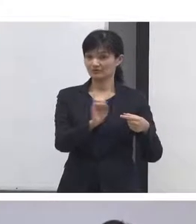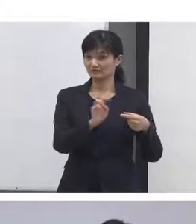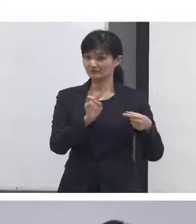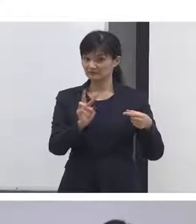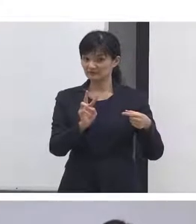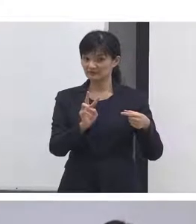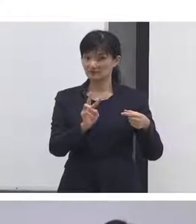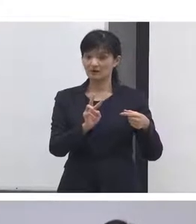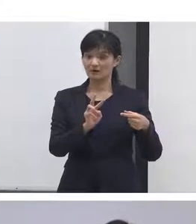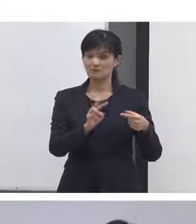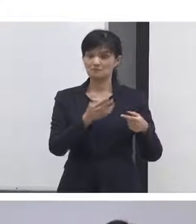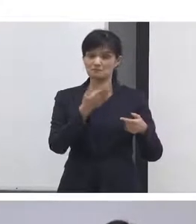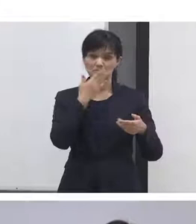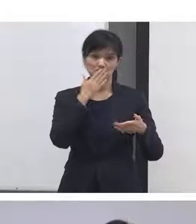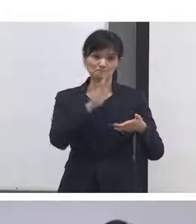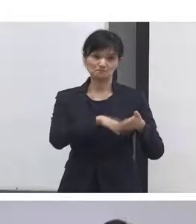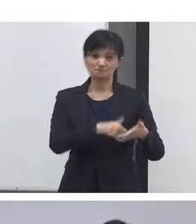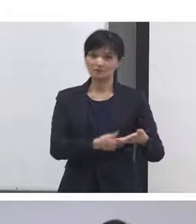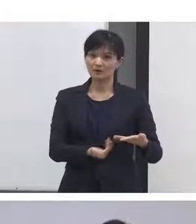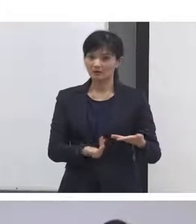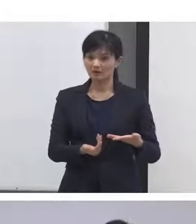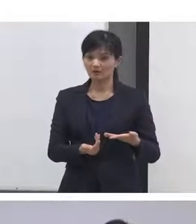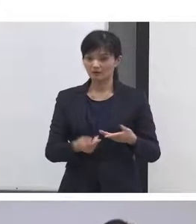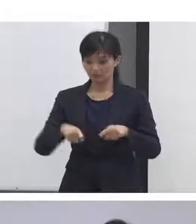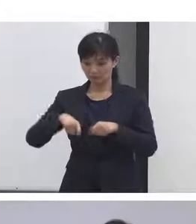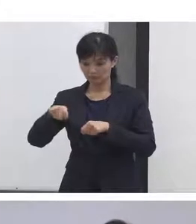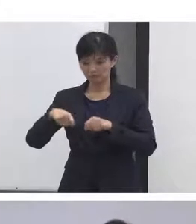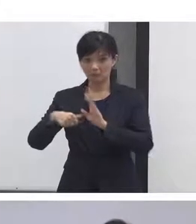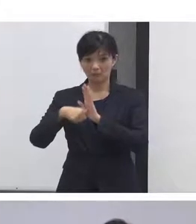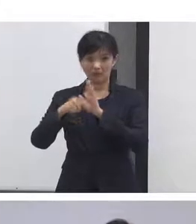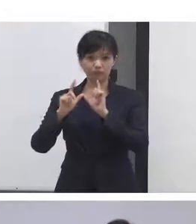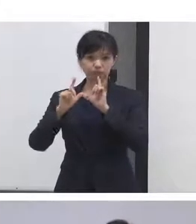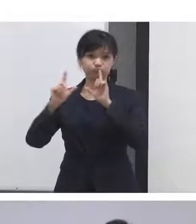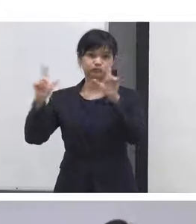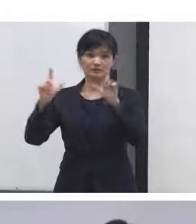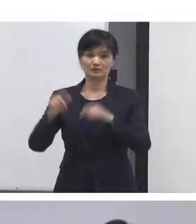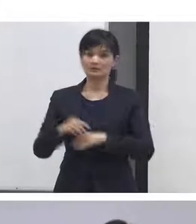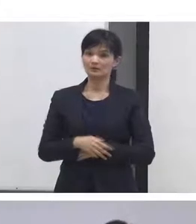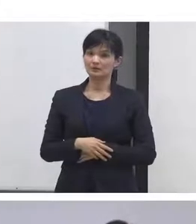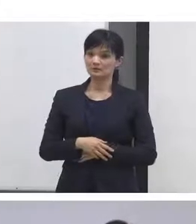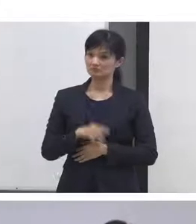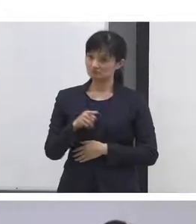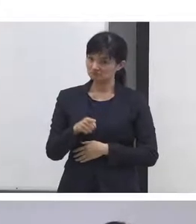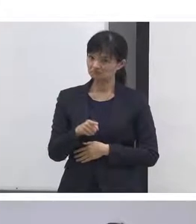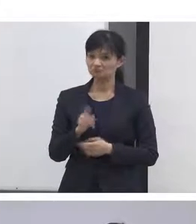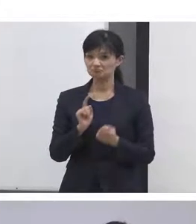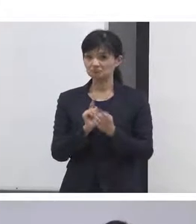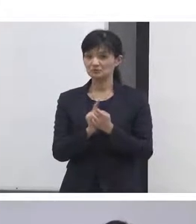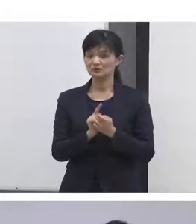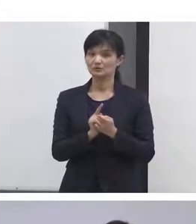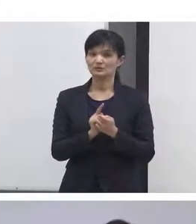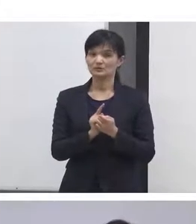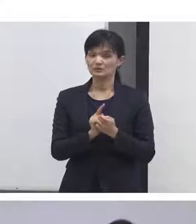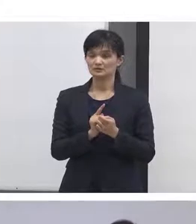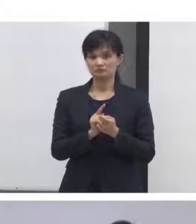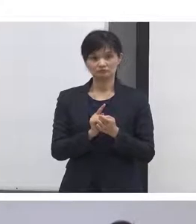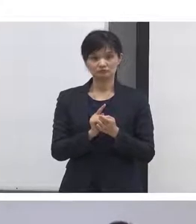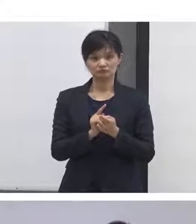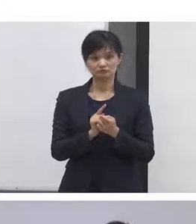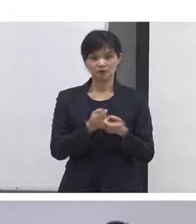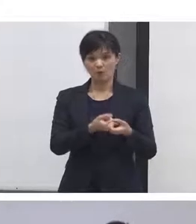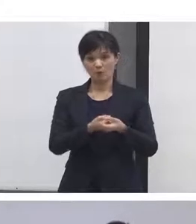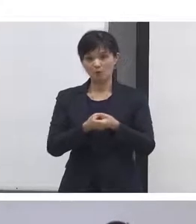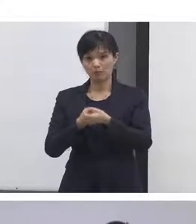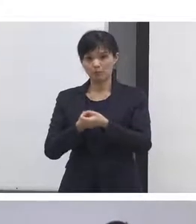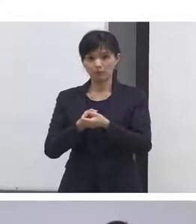是专案被看见，但是 G0B 不被看见，那这对救生团来说其实是个蛮痛苦的事